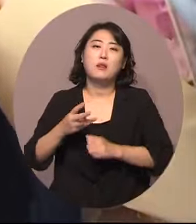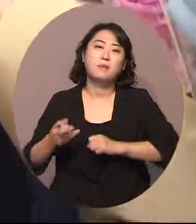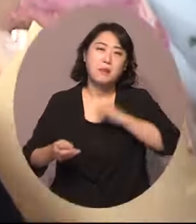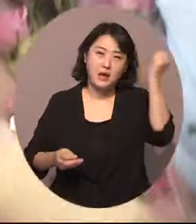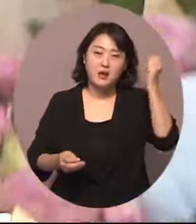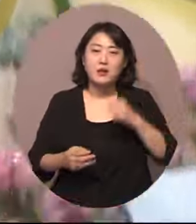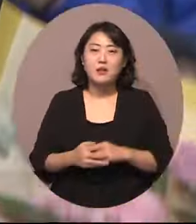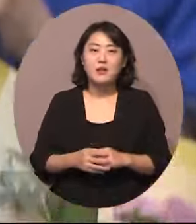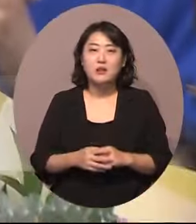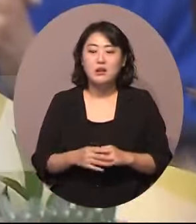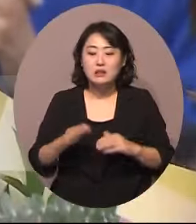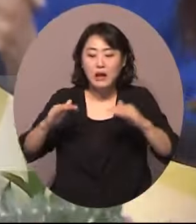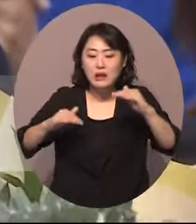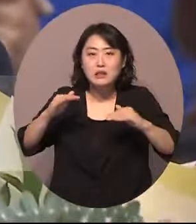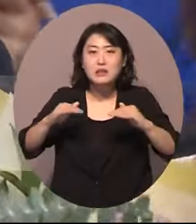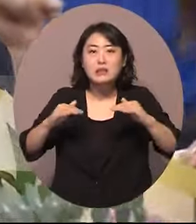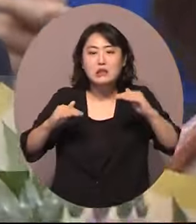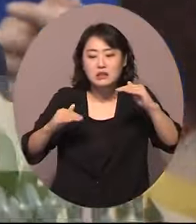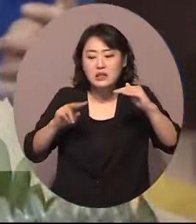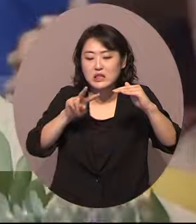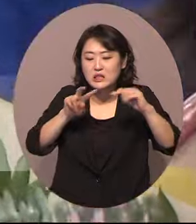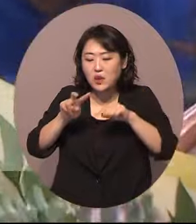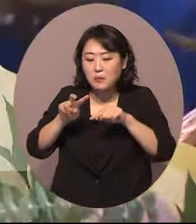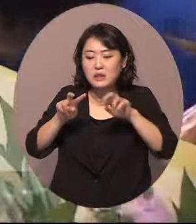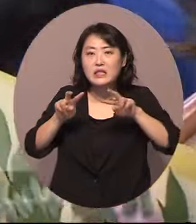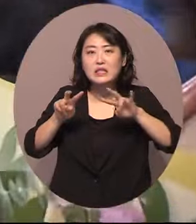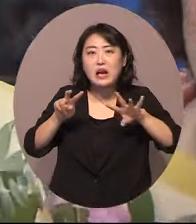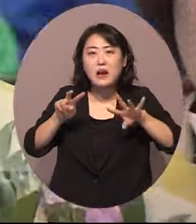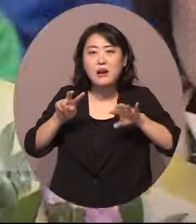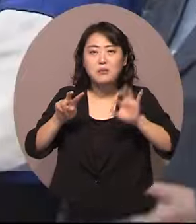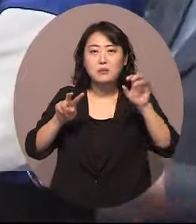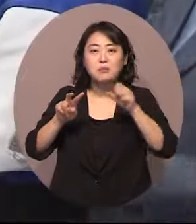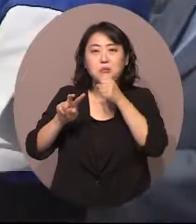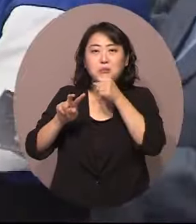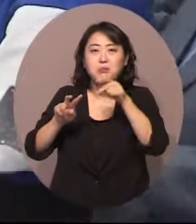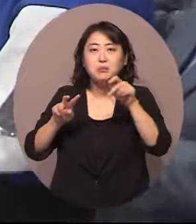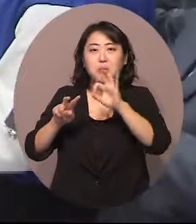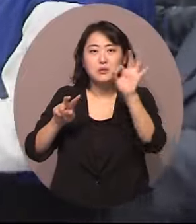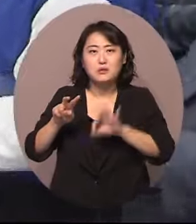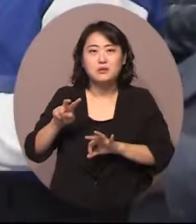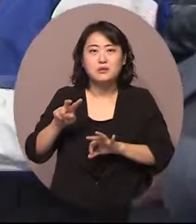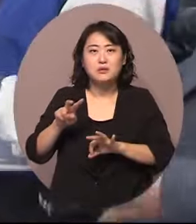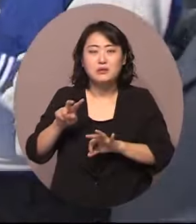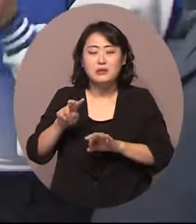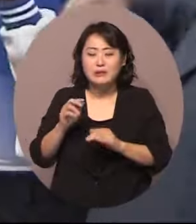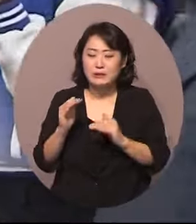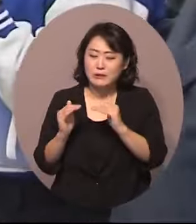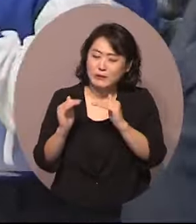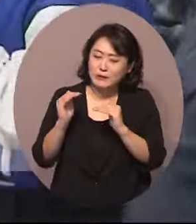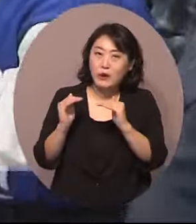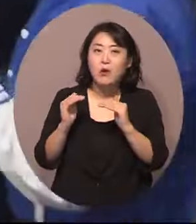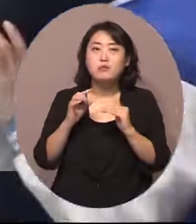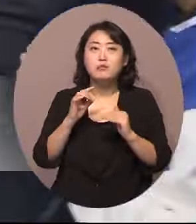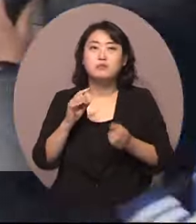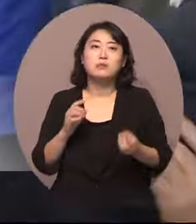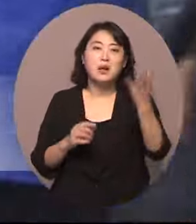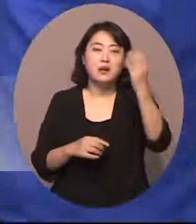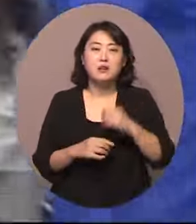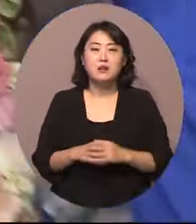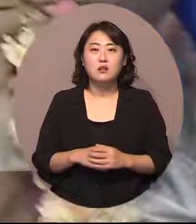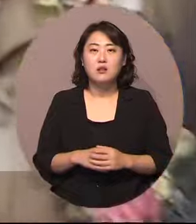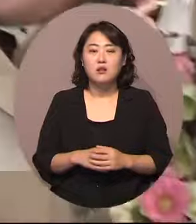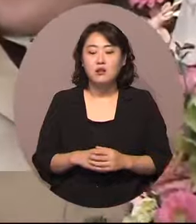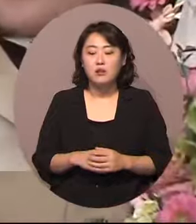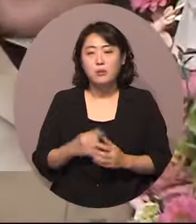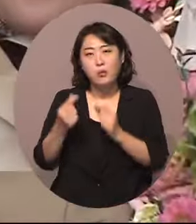불과 2.24%포인트 차로 대전 세종 충남에서 가장 근소한 차이였고 보수세가 강했던 금강